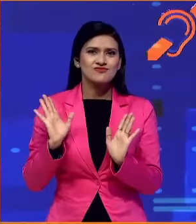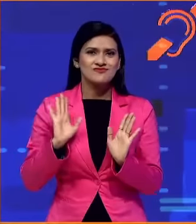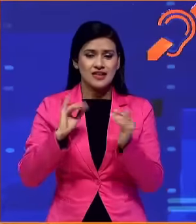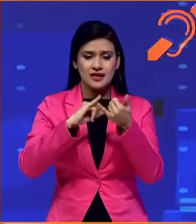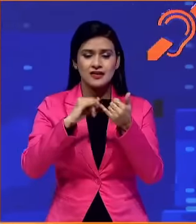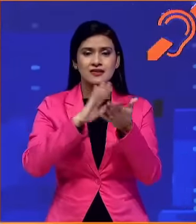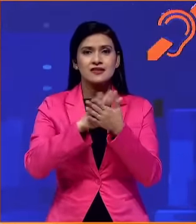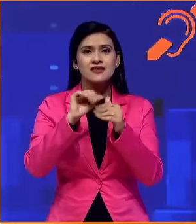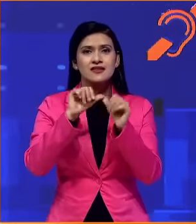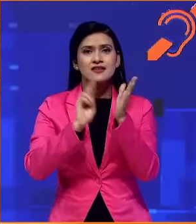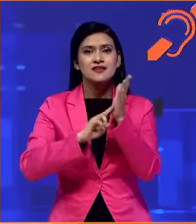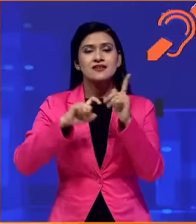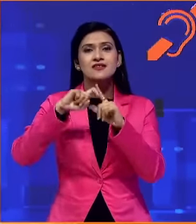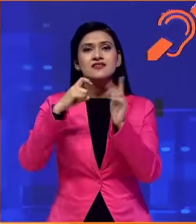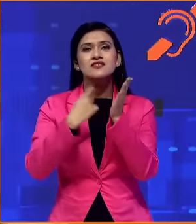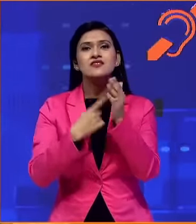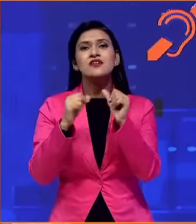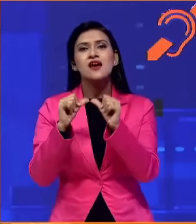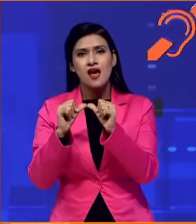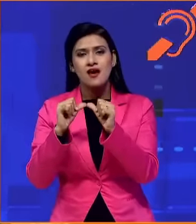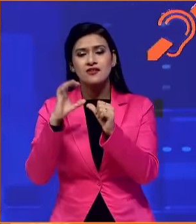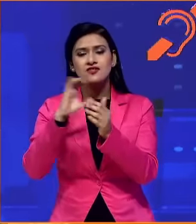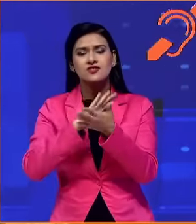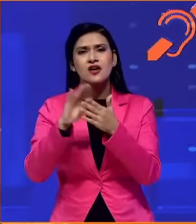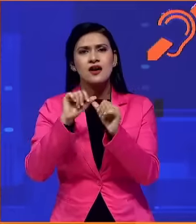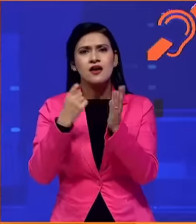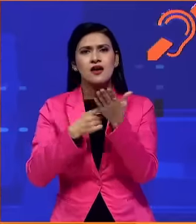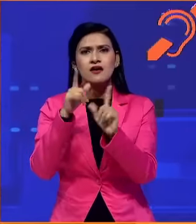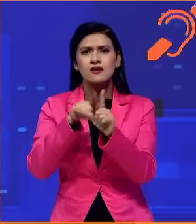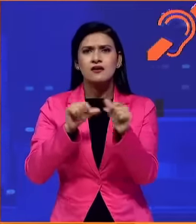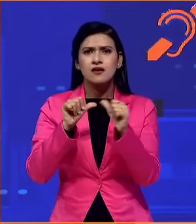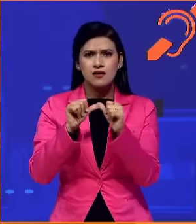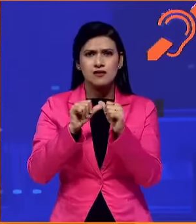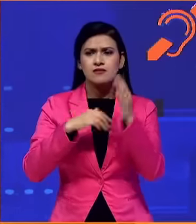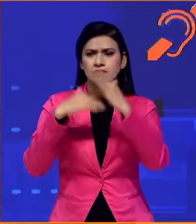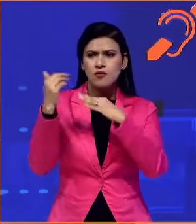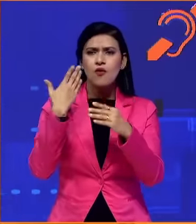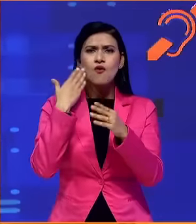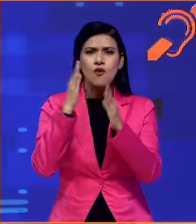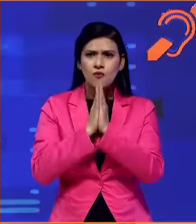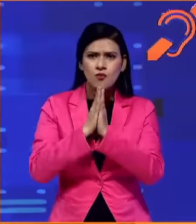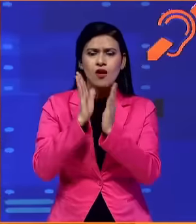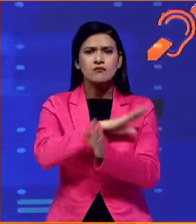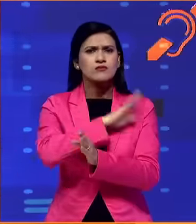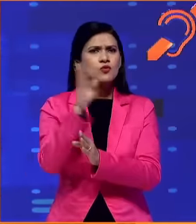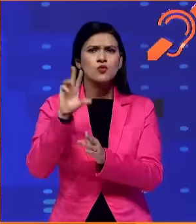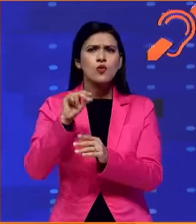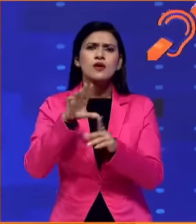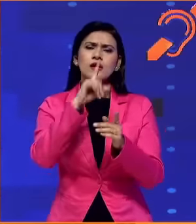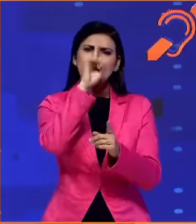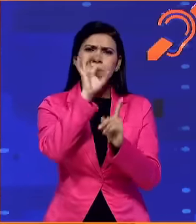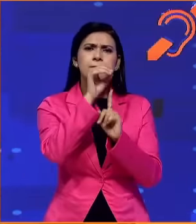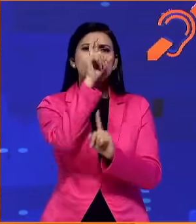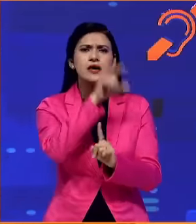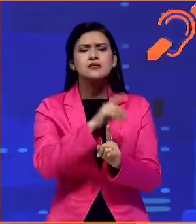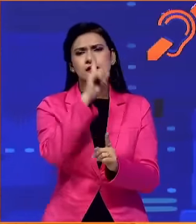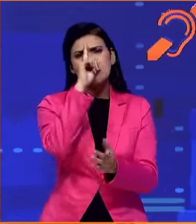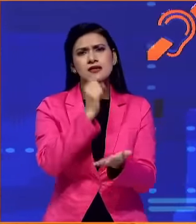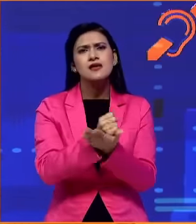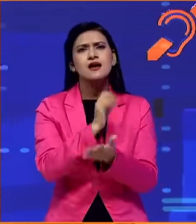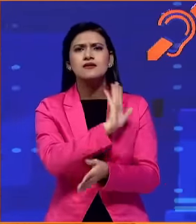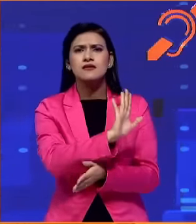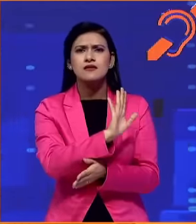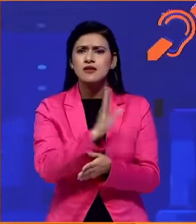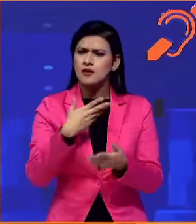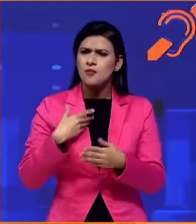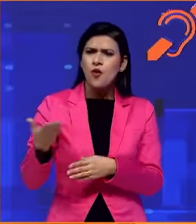मेंशामिलनहींहोरहेहैं। उनकेअपने कारणहोसकतेहैं।लेकिनहमारासमूह,हमारीपार्टी,या कोईभीव्यक्ति—मंदिरकबजाना